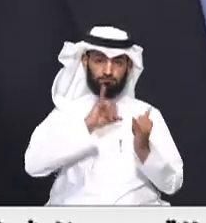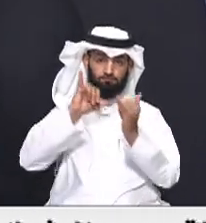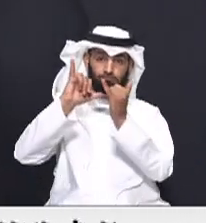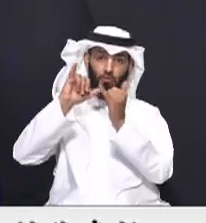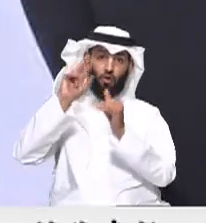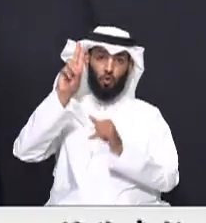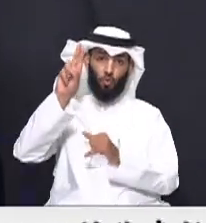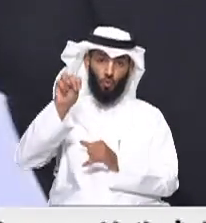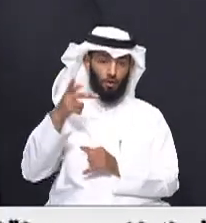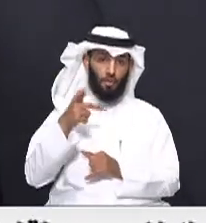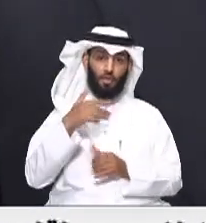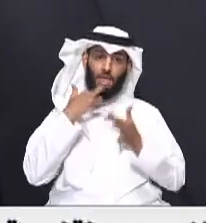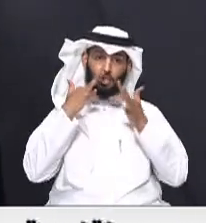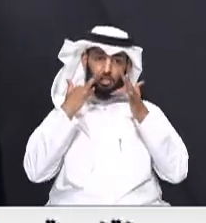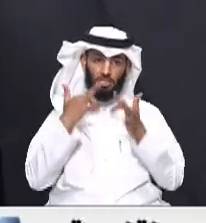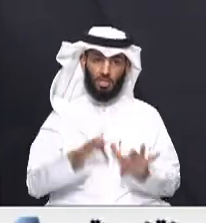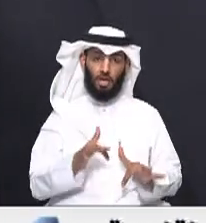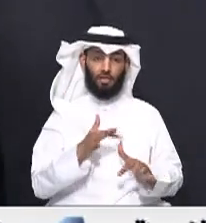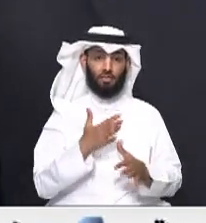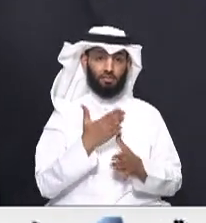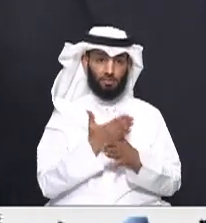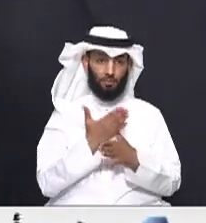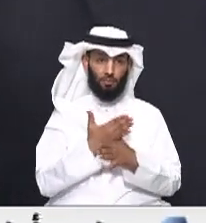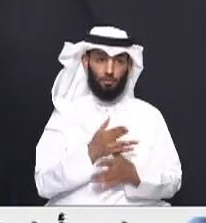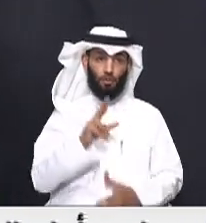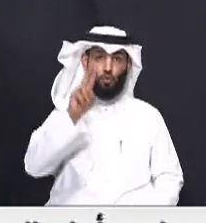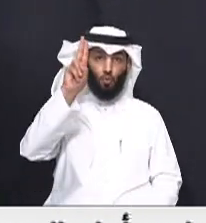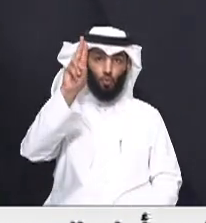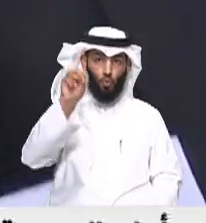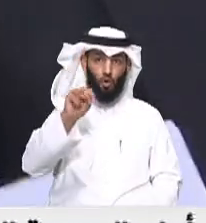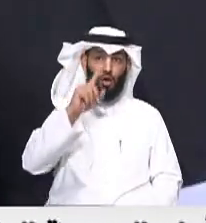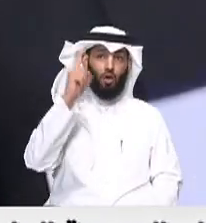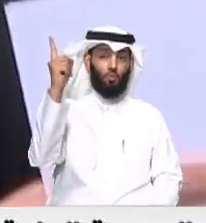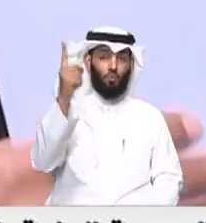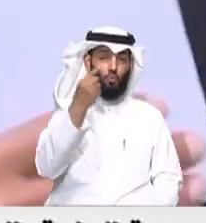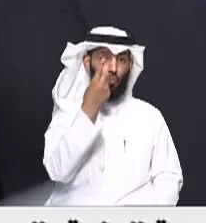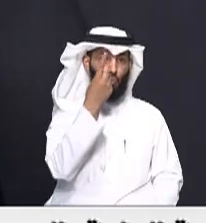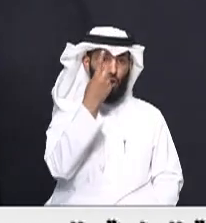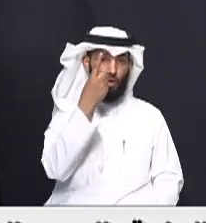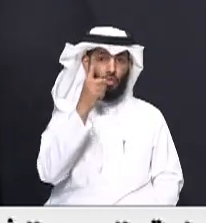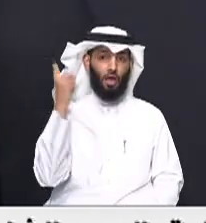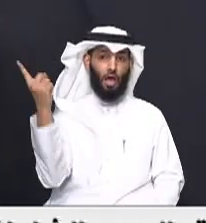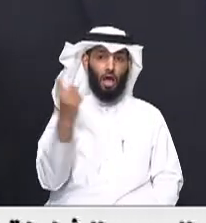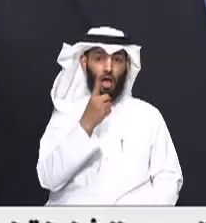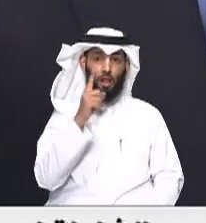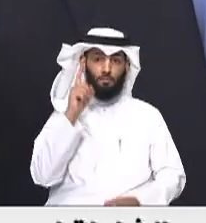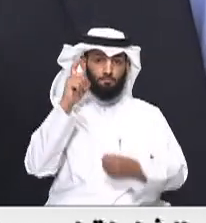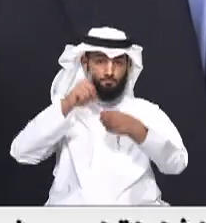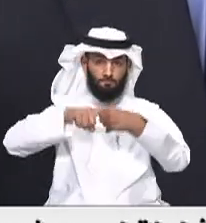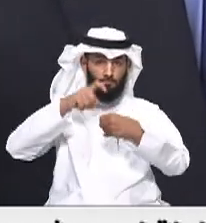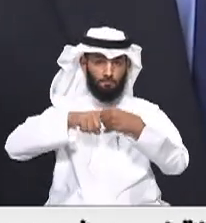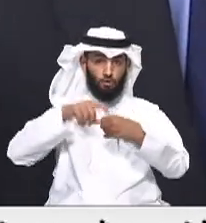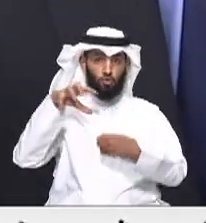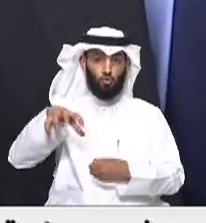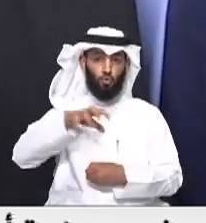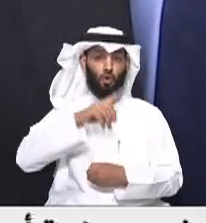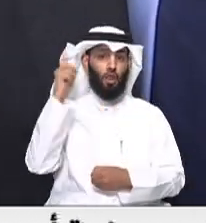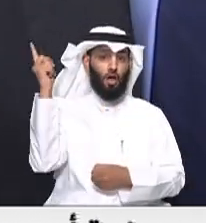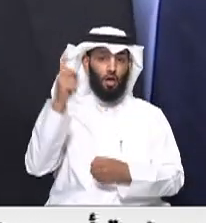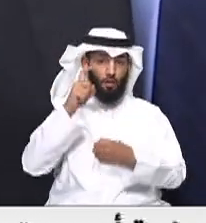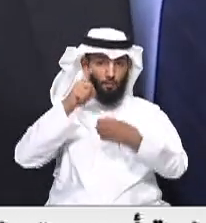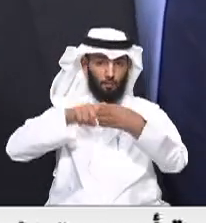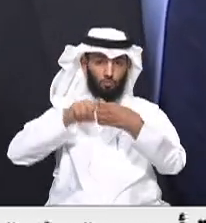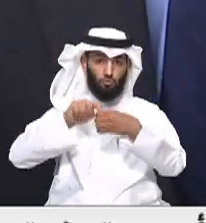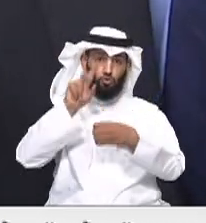تبقى هي المنظمة الوحيدة التي تشمل دول العالم، ويتأمل العديد من القادة